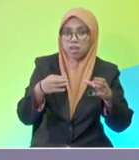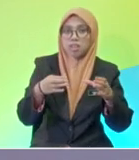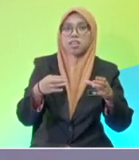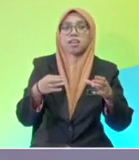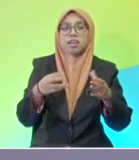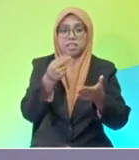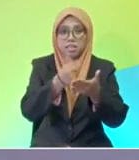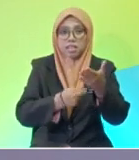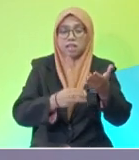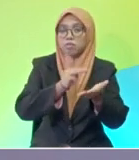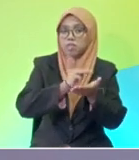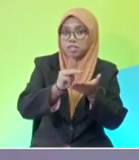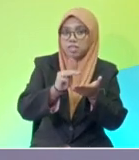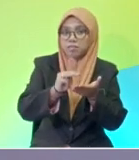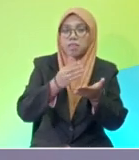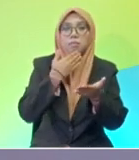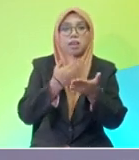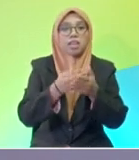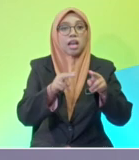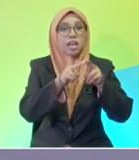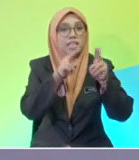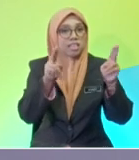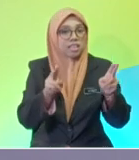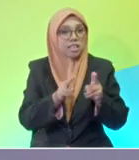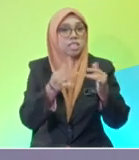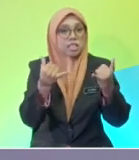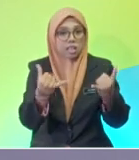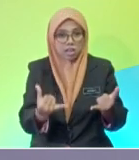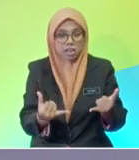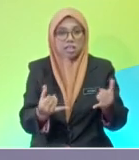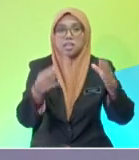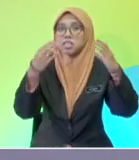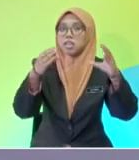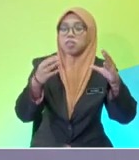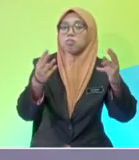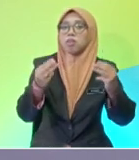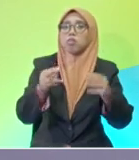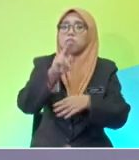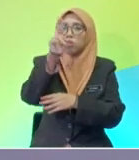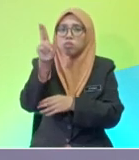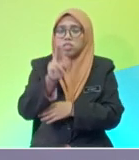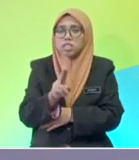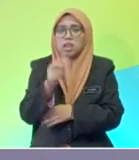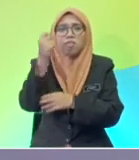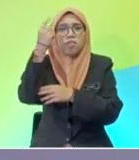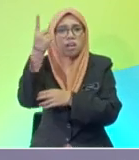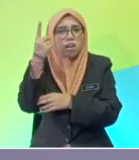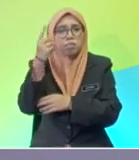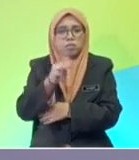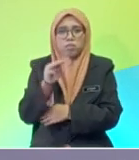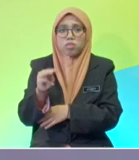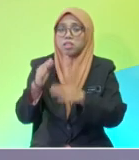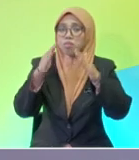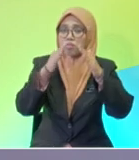hati sekarang cek guna uji kepahaman murid-murid Cikgu di rumah juga kak syafika di